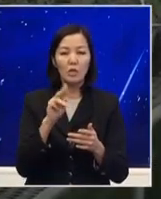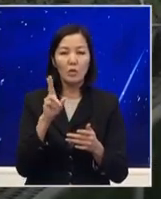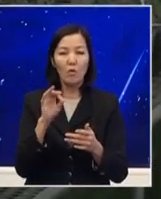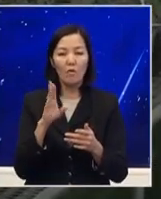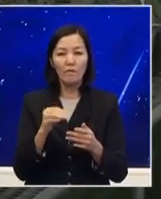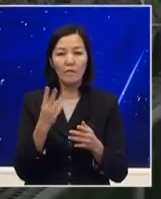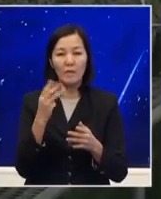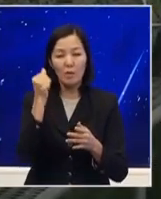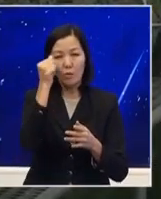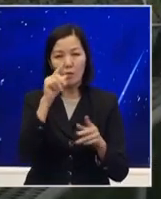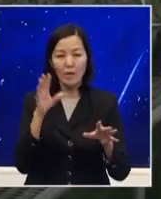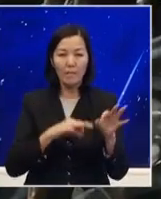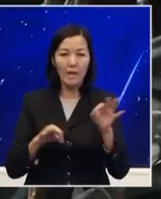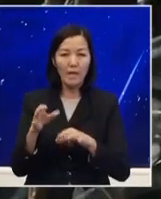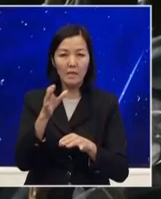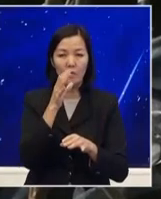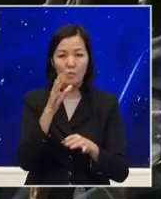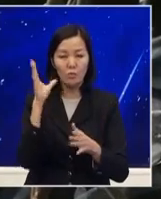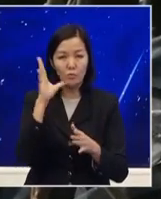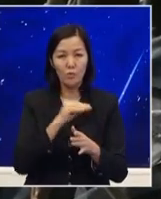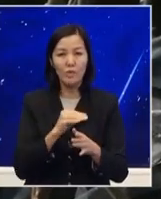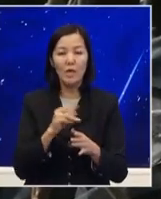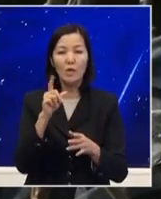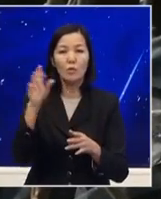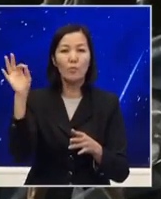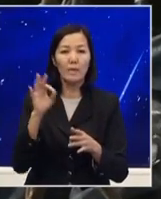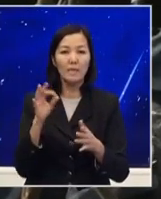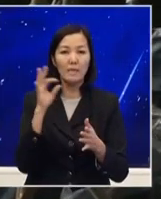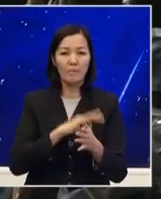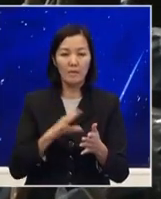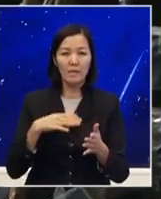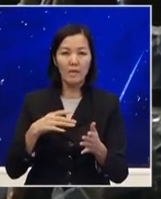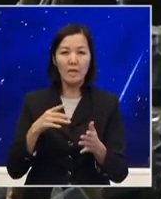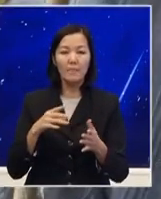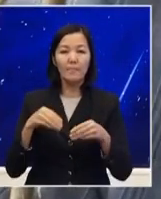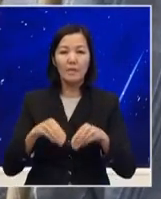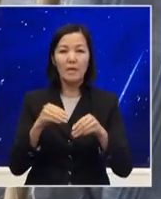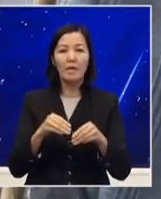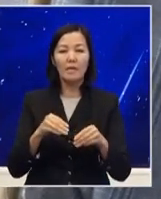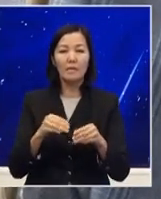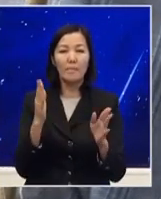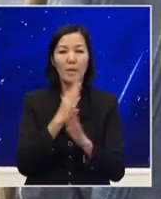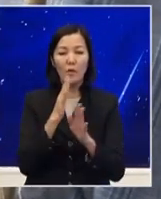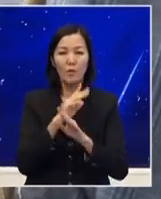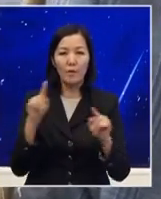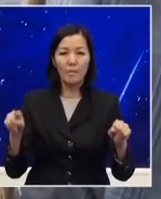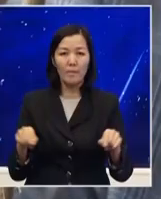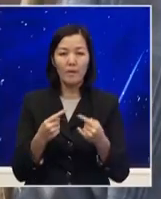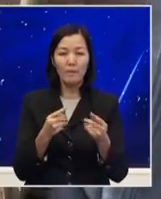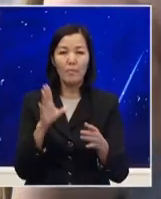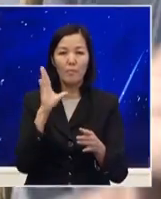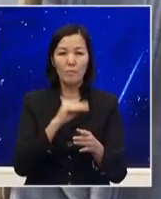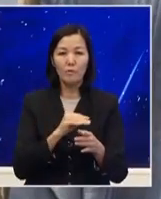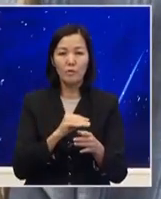3 года существования проекта ученые добились практически 100% приживаемости саженцев, а урожайность экспериментального сада от 20